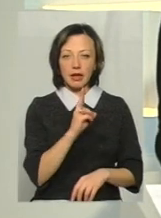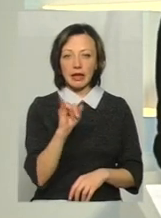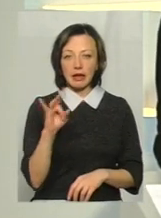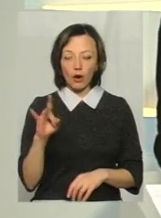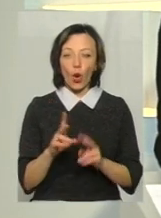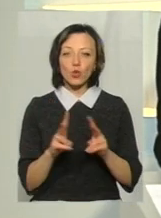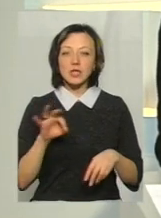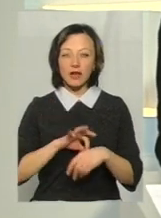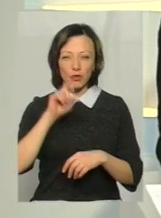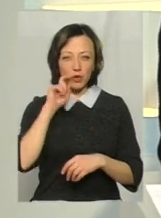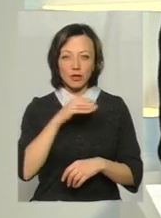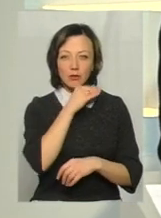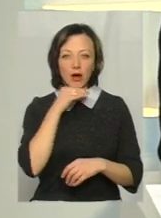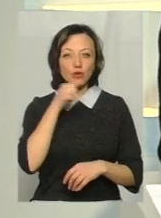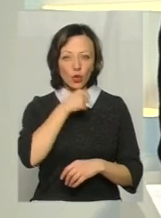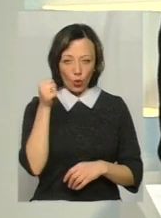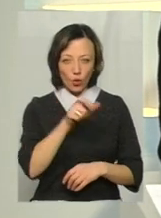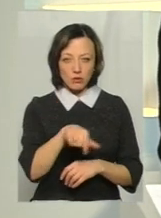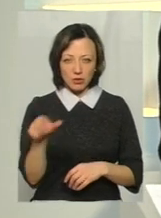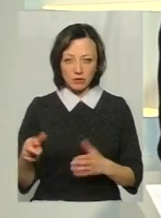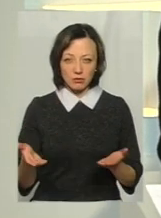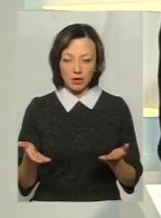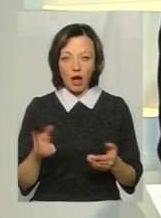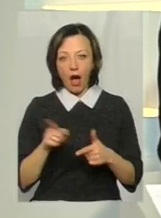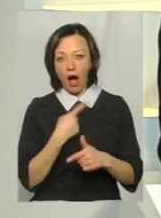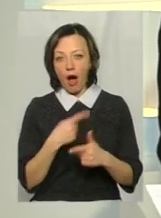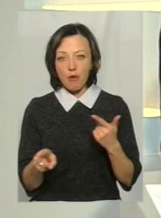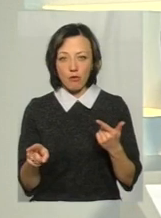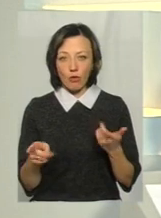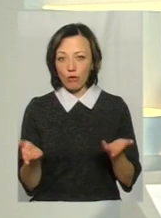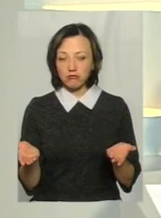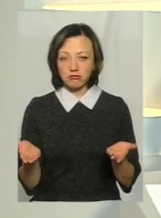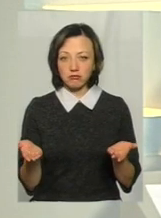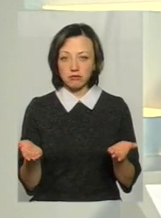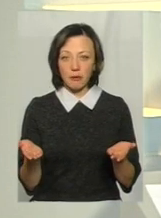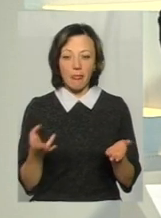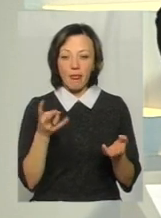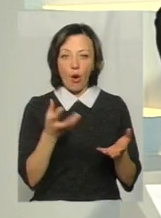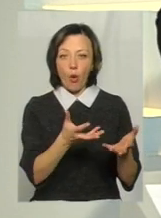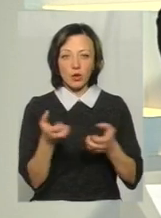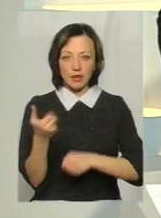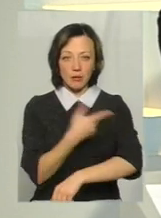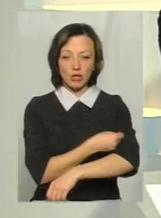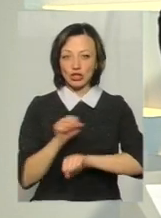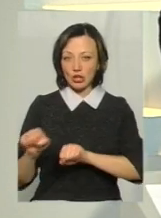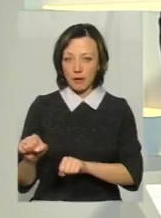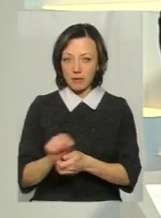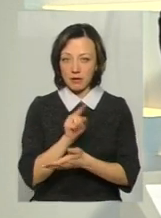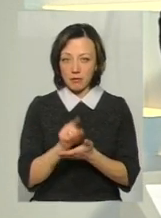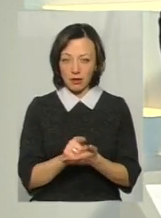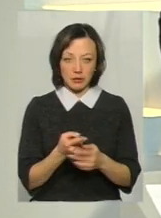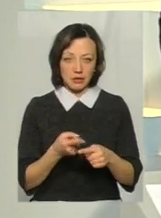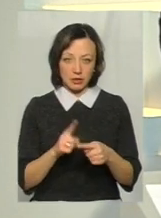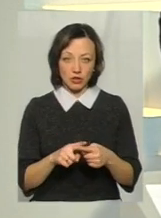хто захворів в Україні, дуже багато дорослих. Тобто вони або не отримали ту дозу, яку мали, бо це